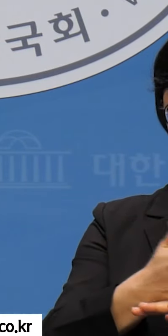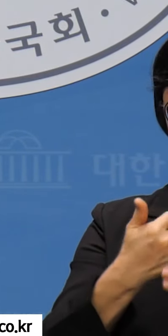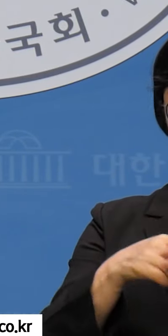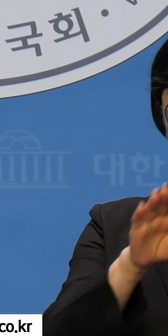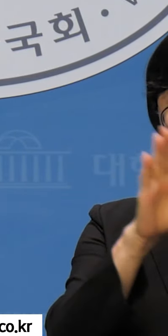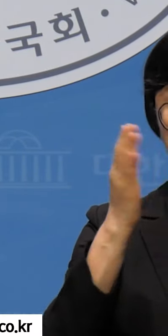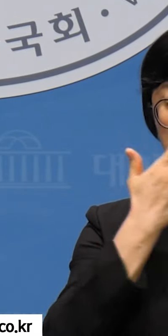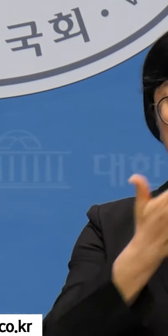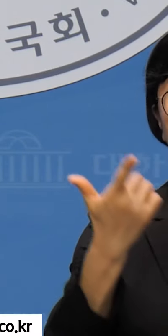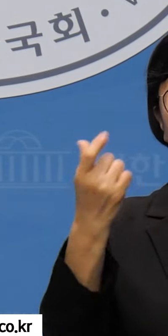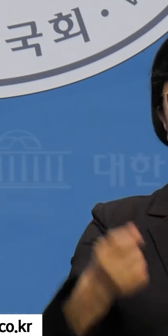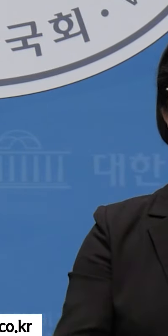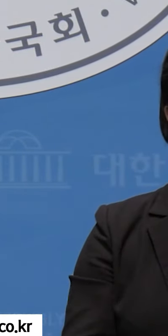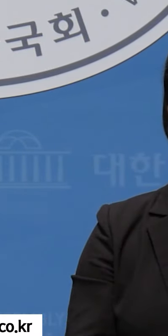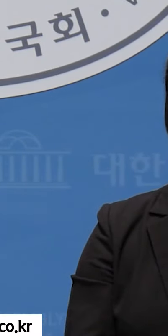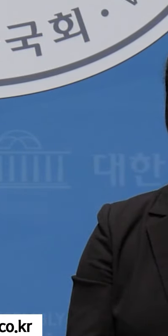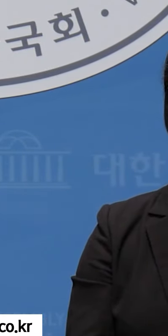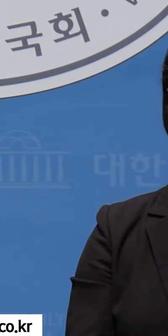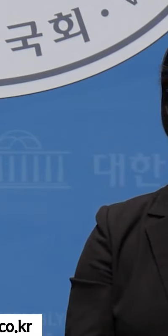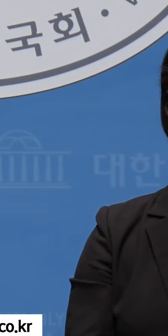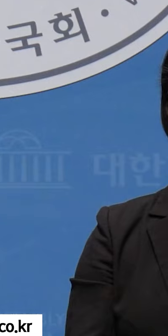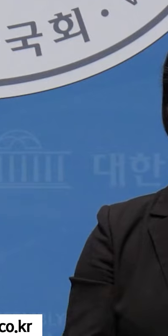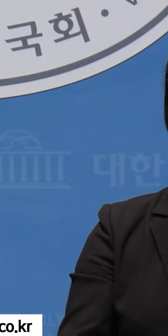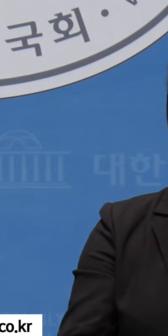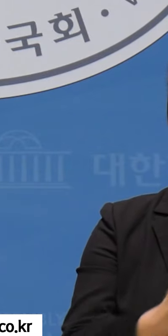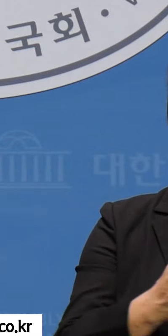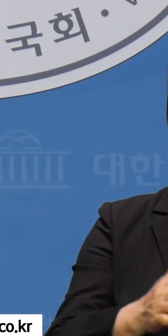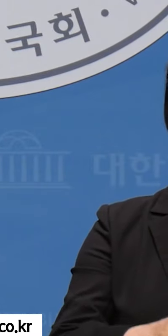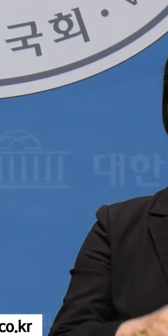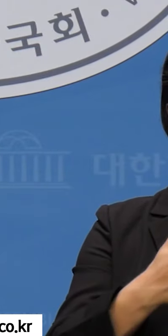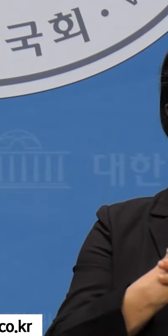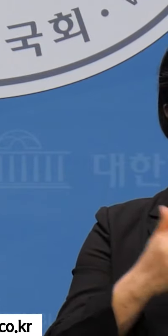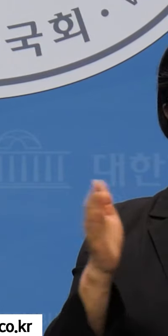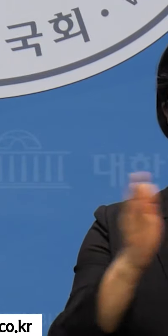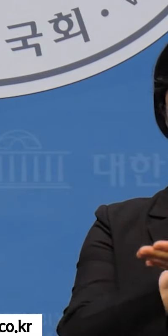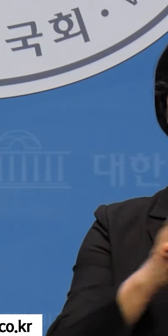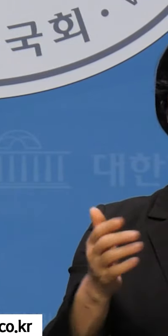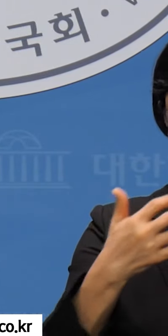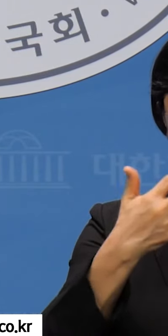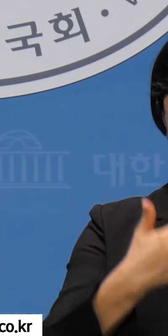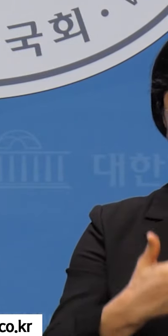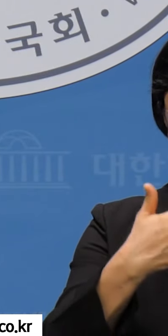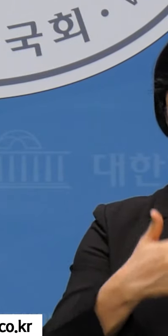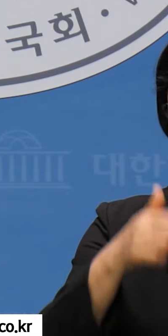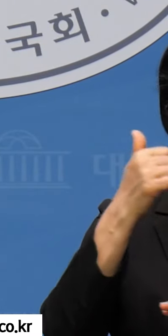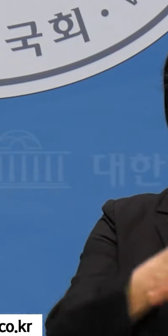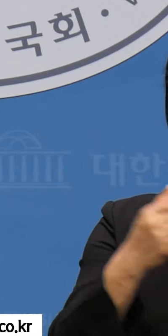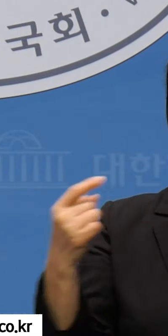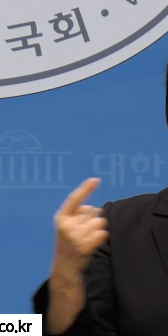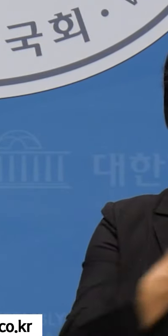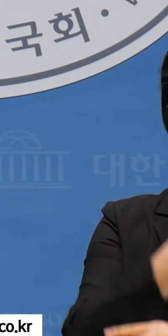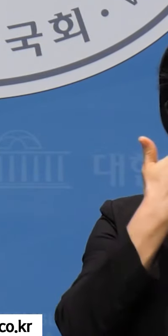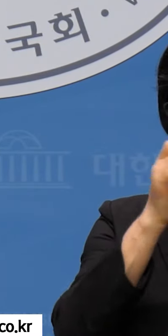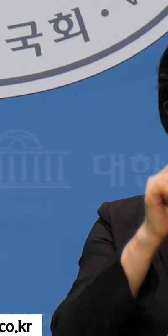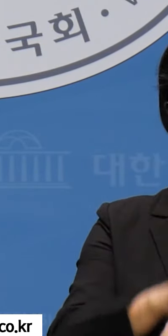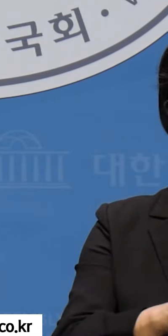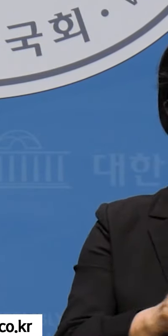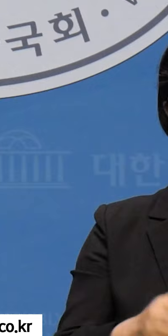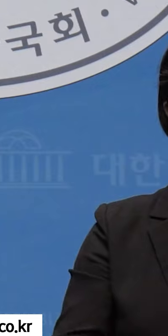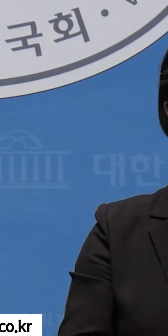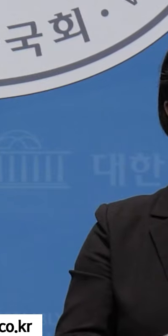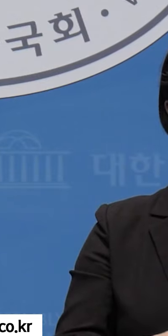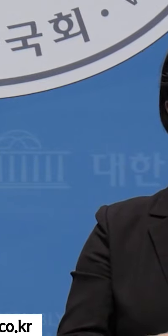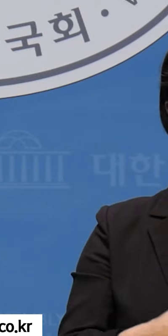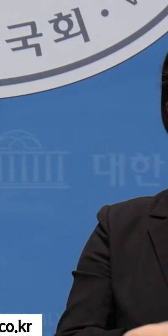열람 가능성. 5. 투표지 분류기의 투표 분류 결과 변경 가능성.